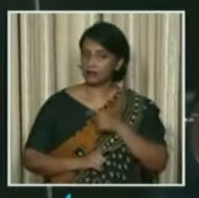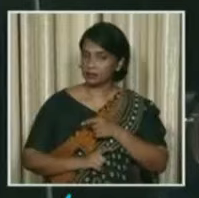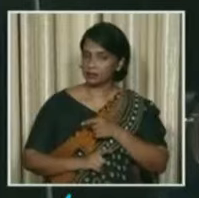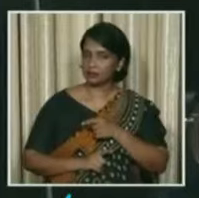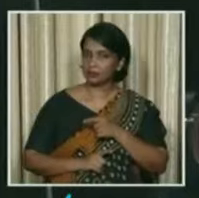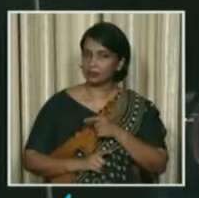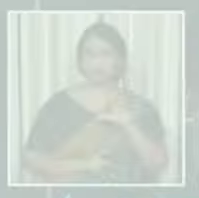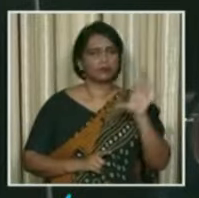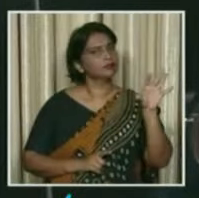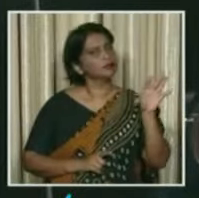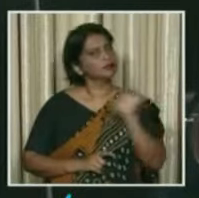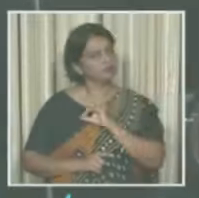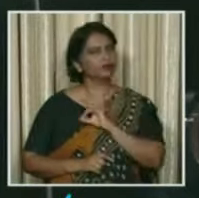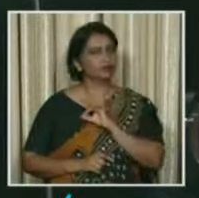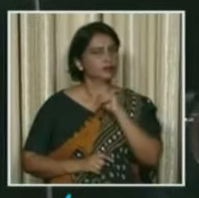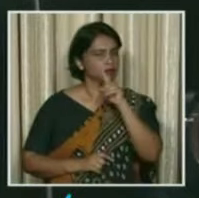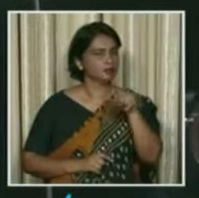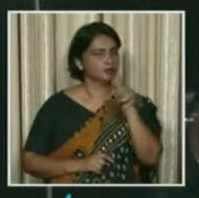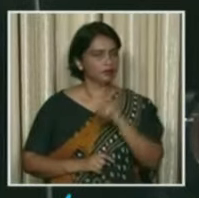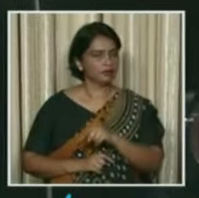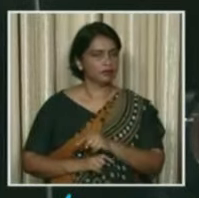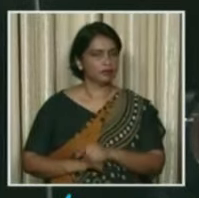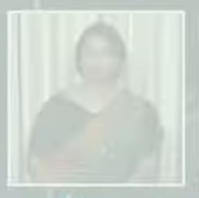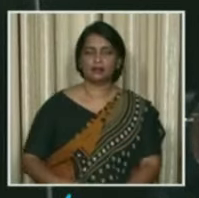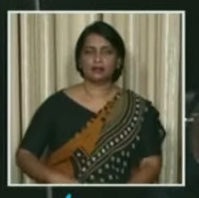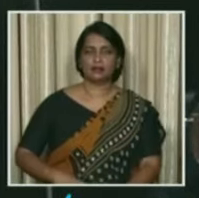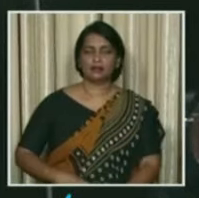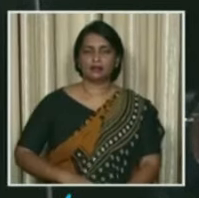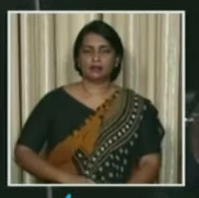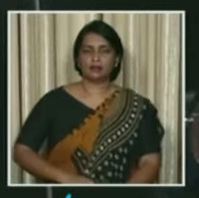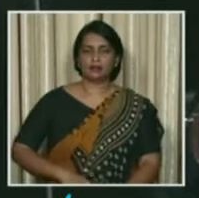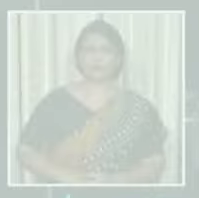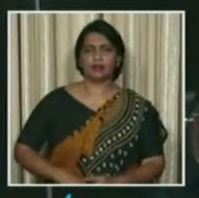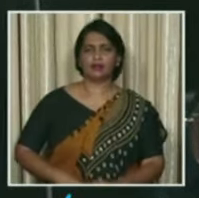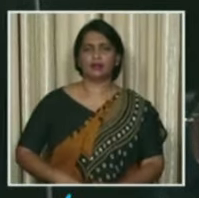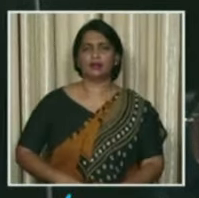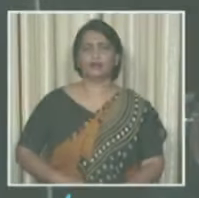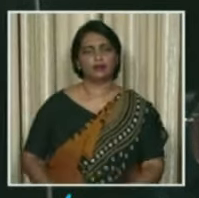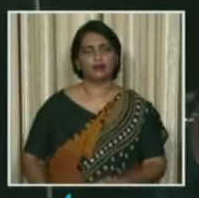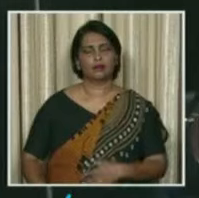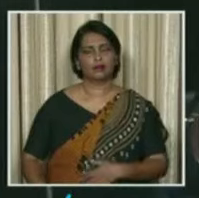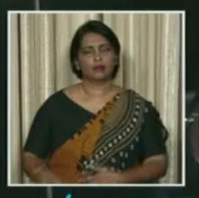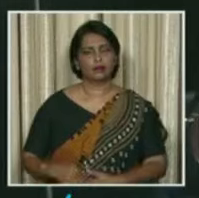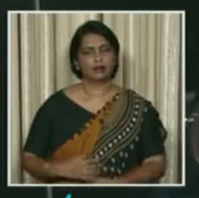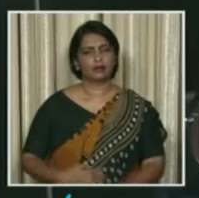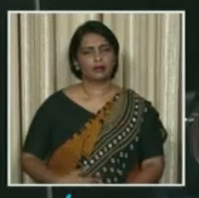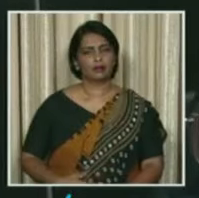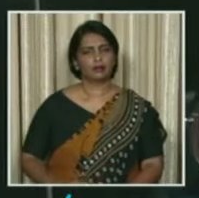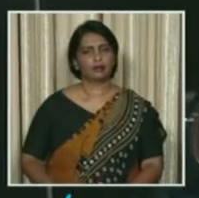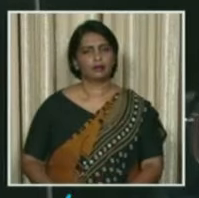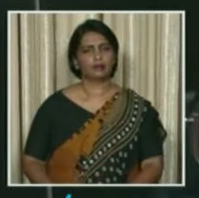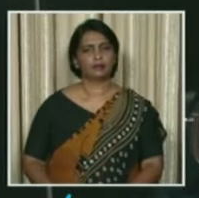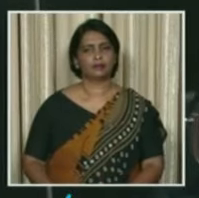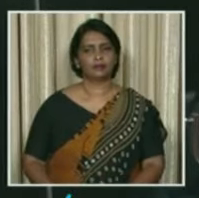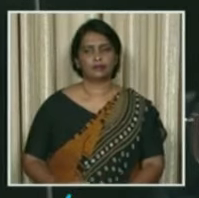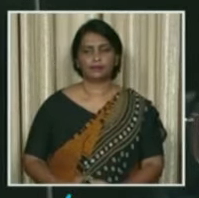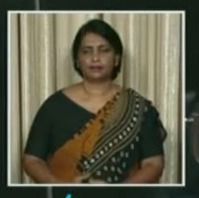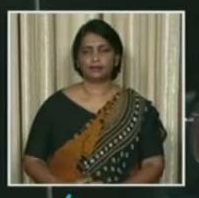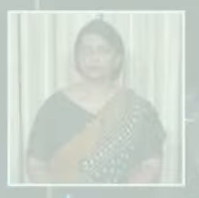ජනාධිපතිවරයා පත්කිරීම වැරද්දක් කියලා. එද මොකද කියන්නේ? නෑ පොලිස්පති නෙමෙයි. කිව්වා. දැන් මං කියන එක